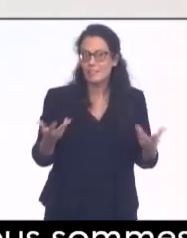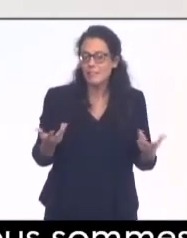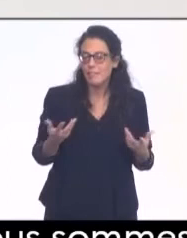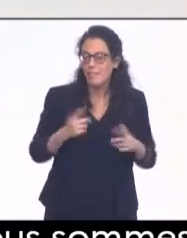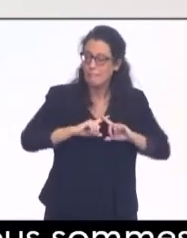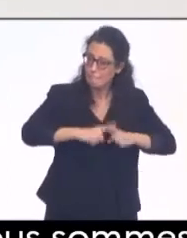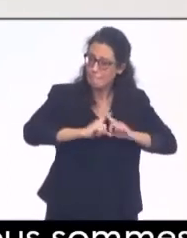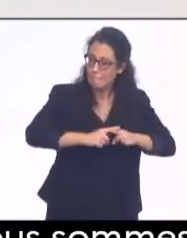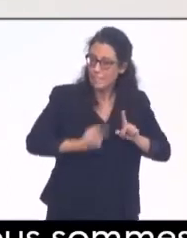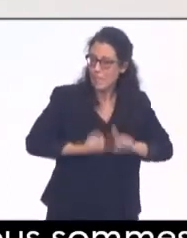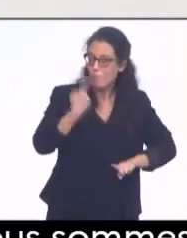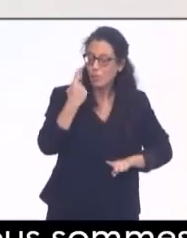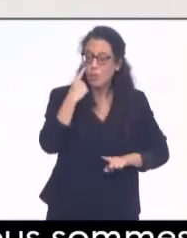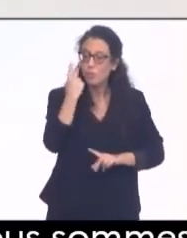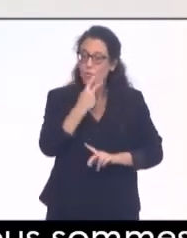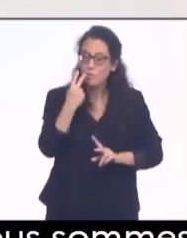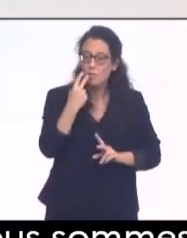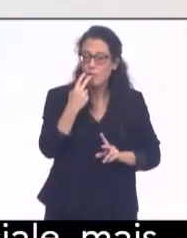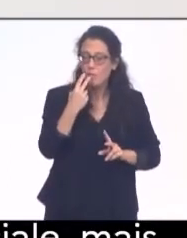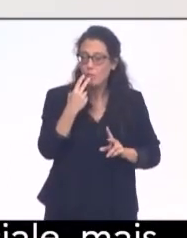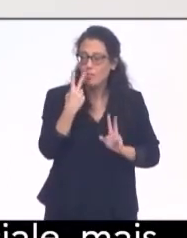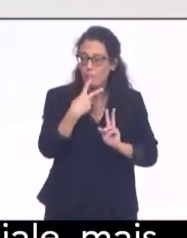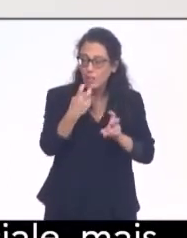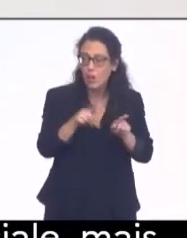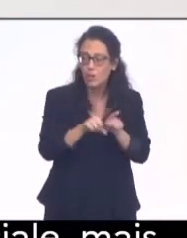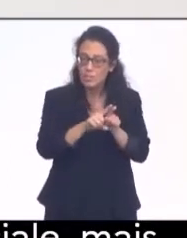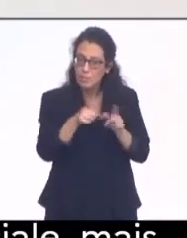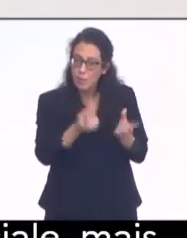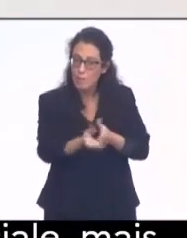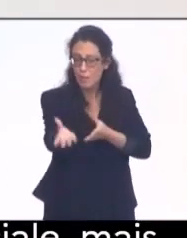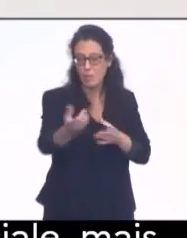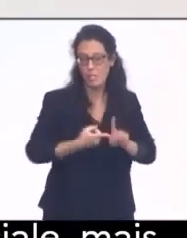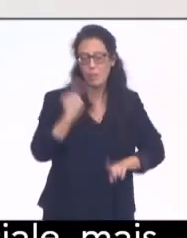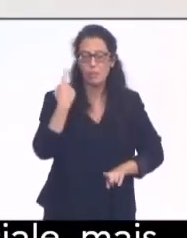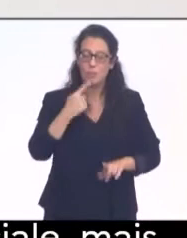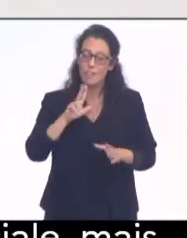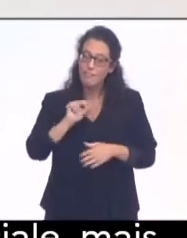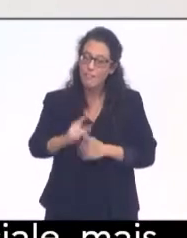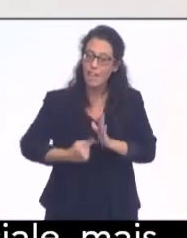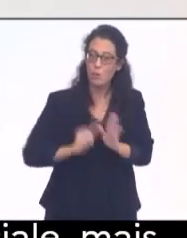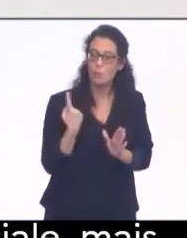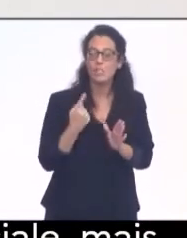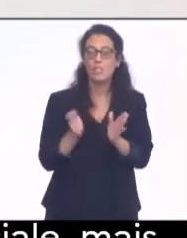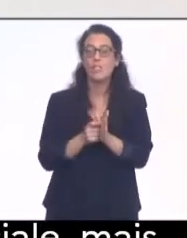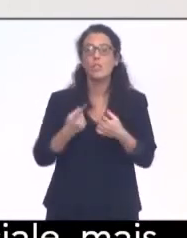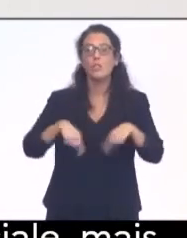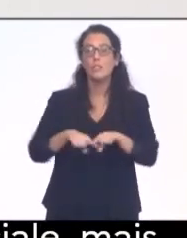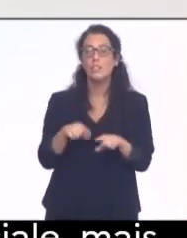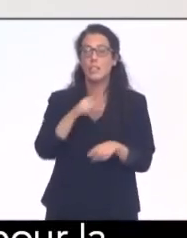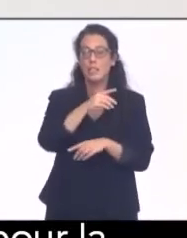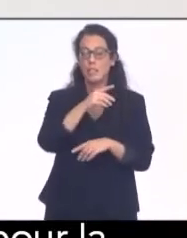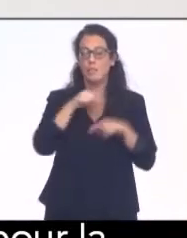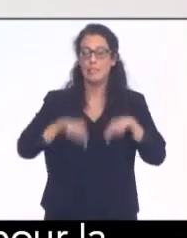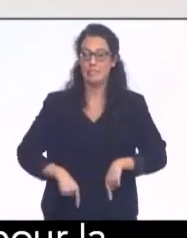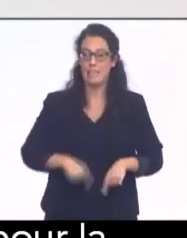important pour la lecture et pour l'information. Donc je le redirai haut et fort. Justement, nous avons un comité interministériel du handicap qui